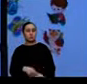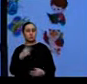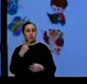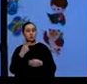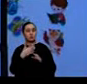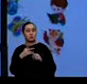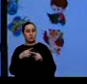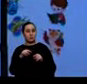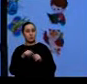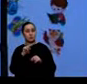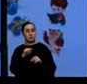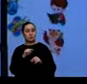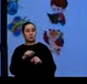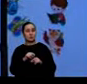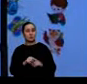Ikkinchi qismdachi?